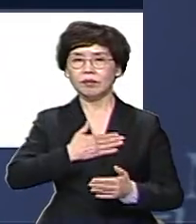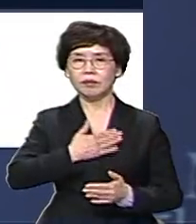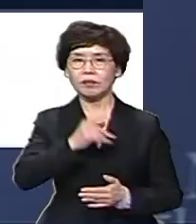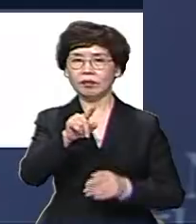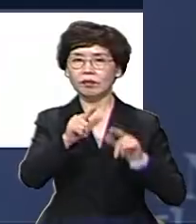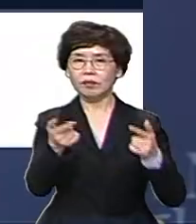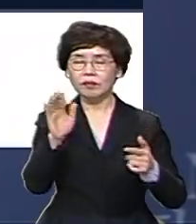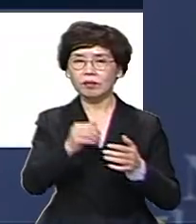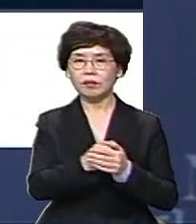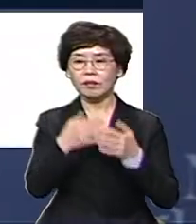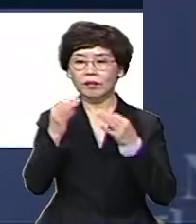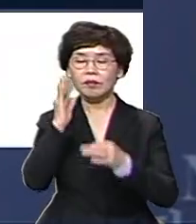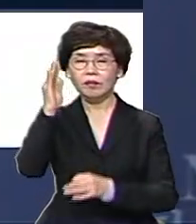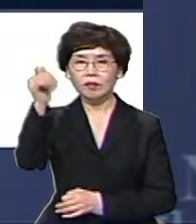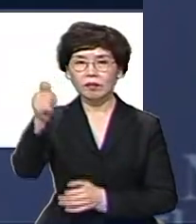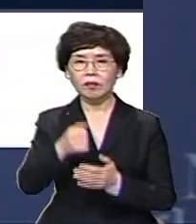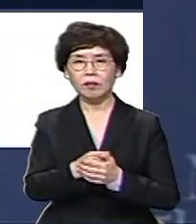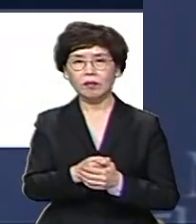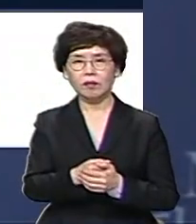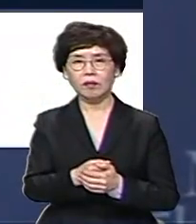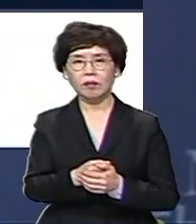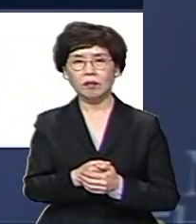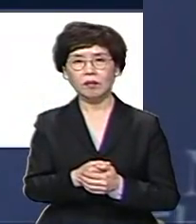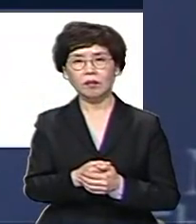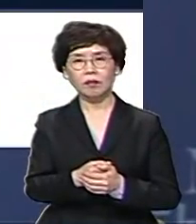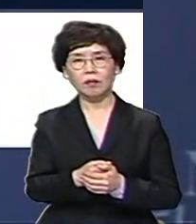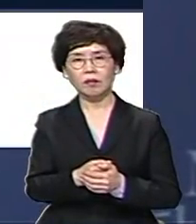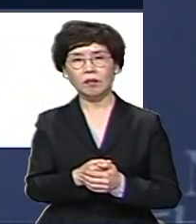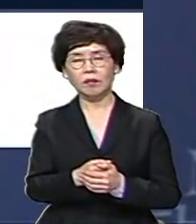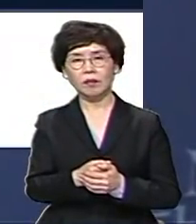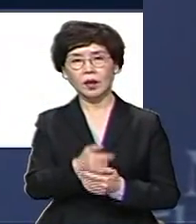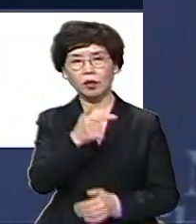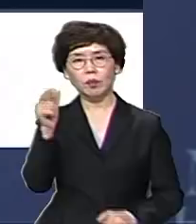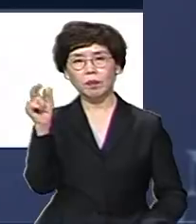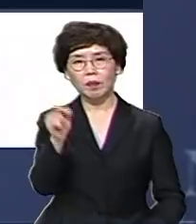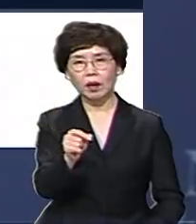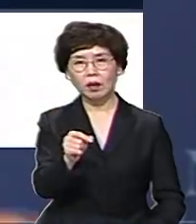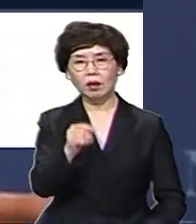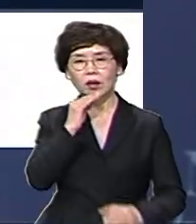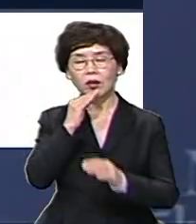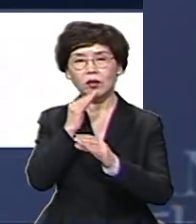아주 잘 사용된 그런 비핵화인데 모든 사람이 다 아는 건 아니면